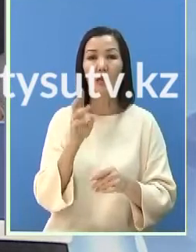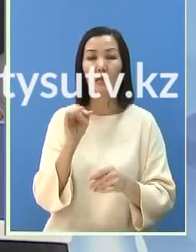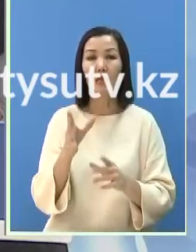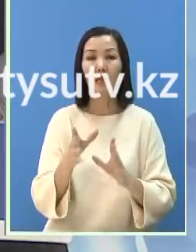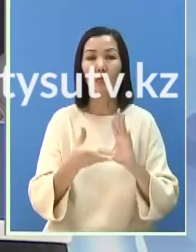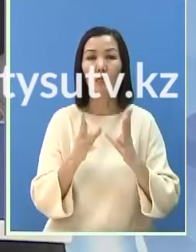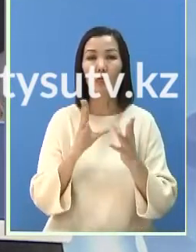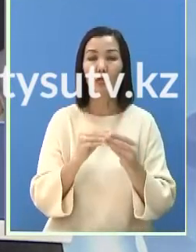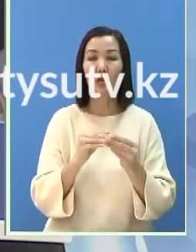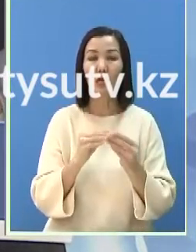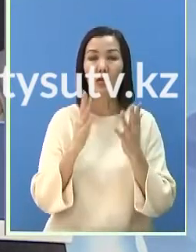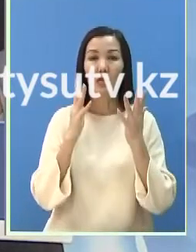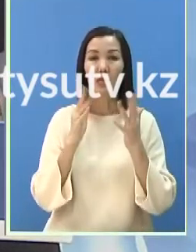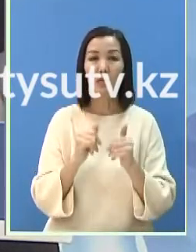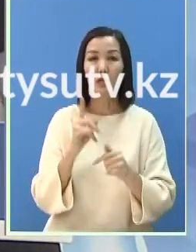статистикалық мәліметтерге сәйкес